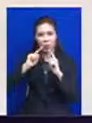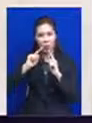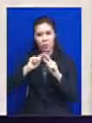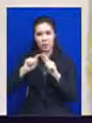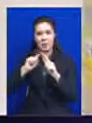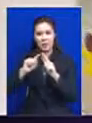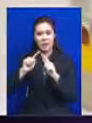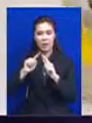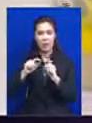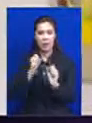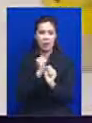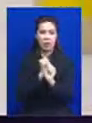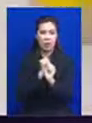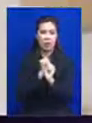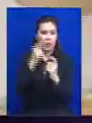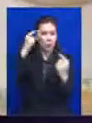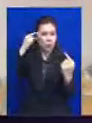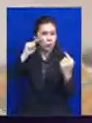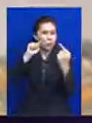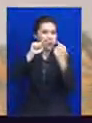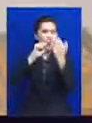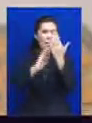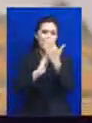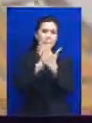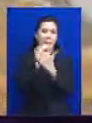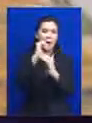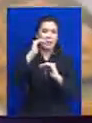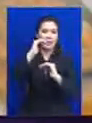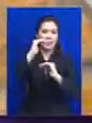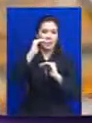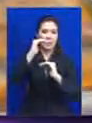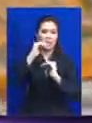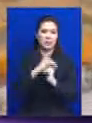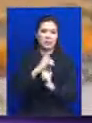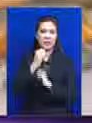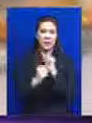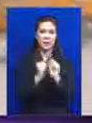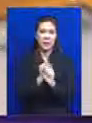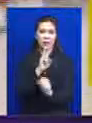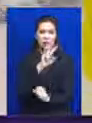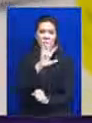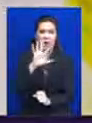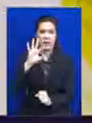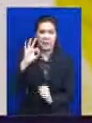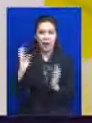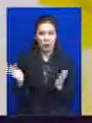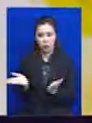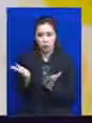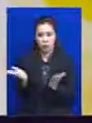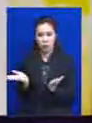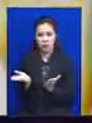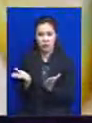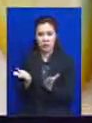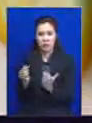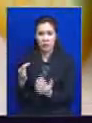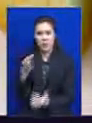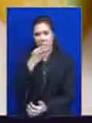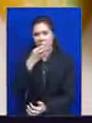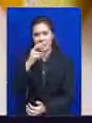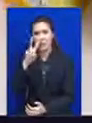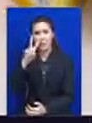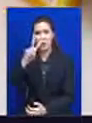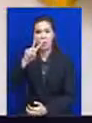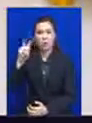ประสบความสำเร็จตามเป้าหมายเบื้องต้นตั้งเป้าว่าปี2559จะส่งเสริมโอท็อปได้200รายและเริ่มส่งเสริมรอบต่